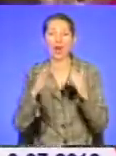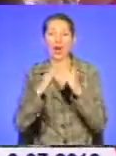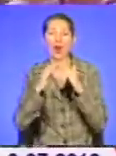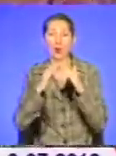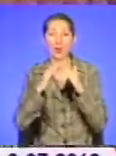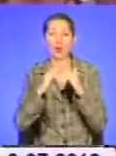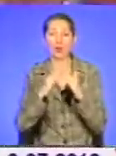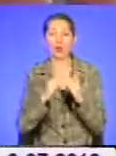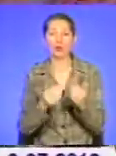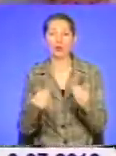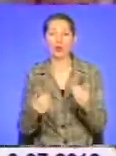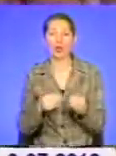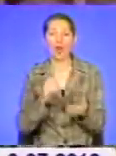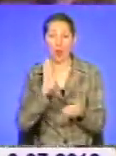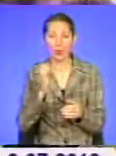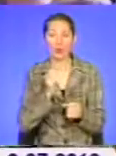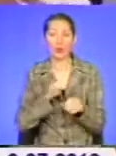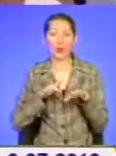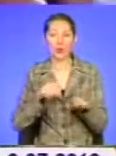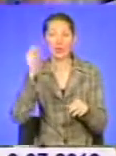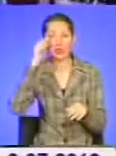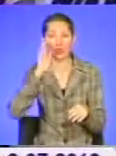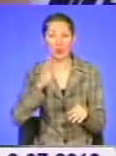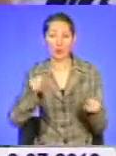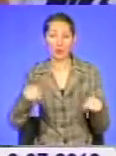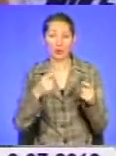процес навчання, будуть створені нові робочі місця.